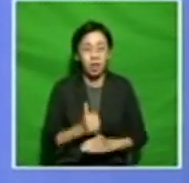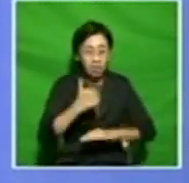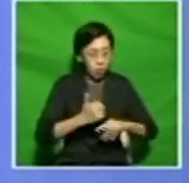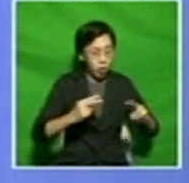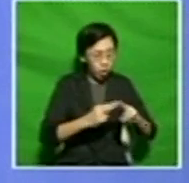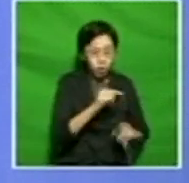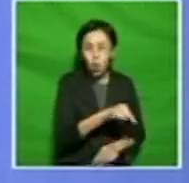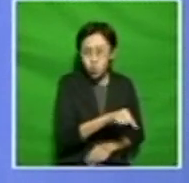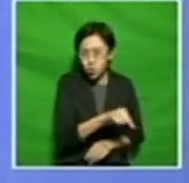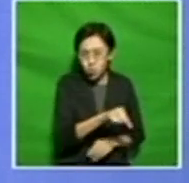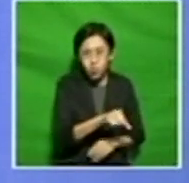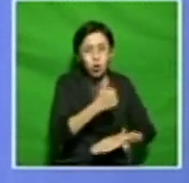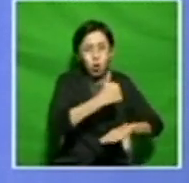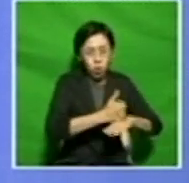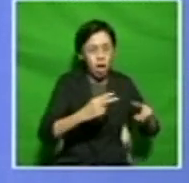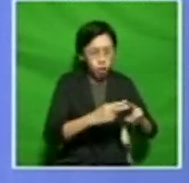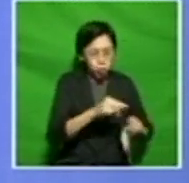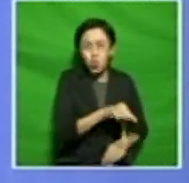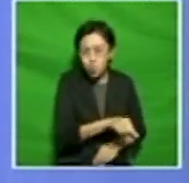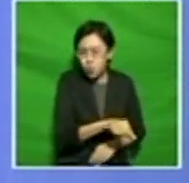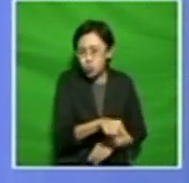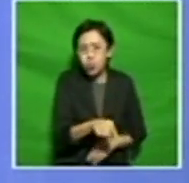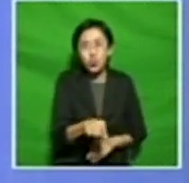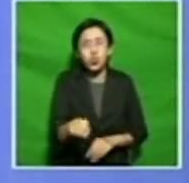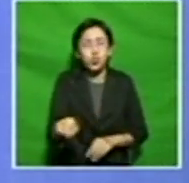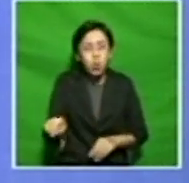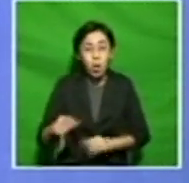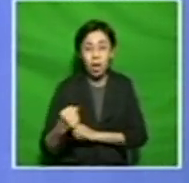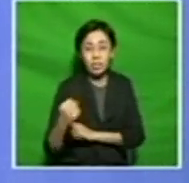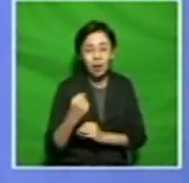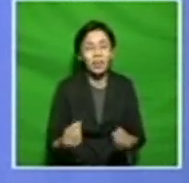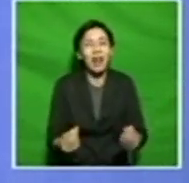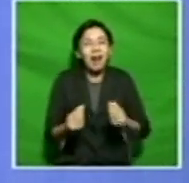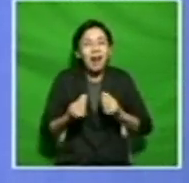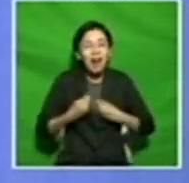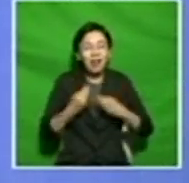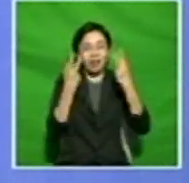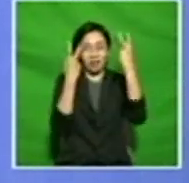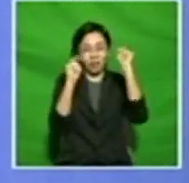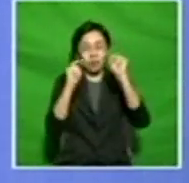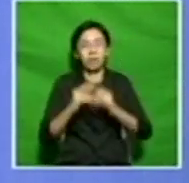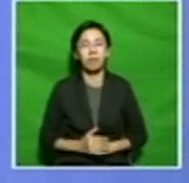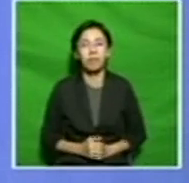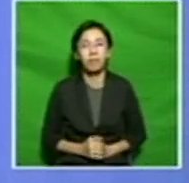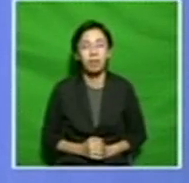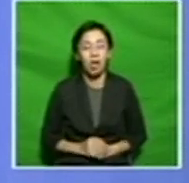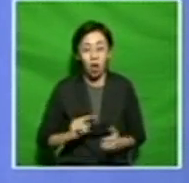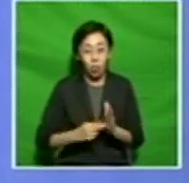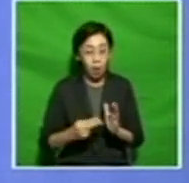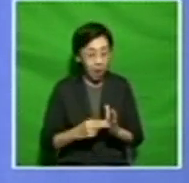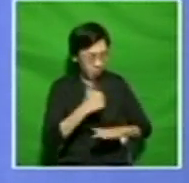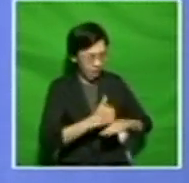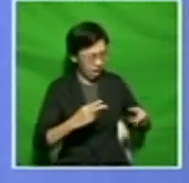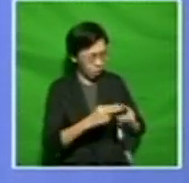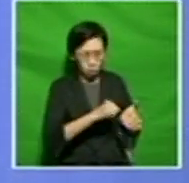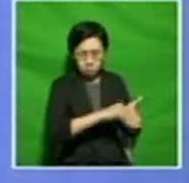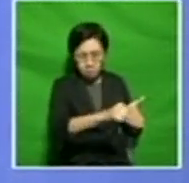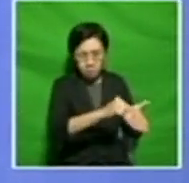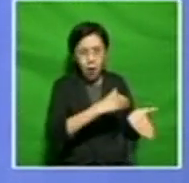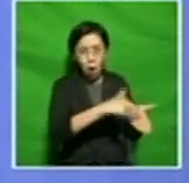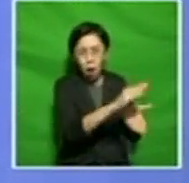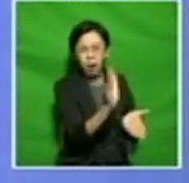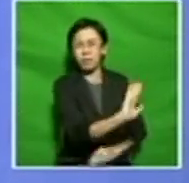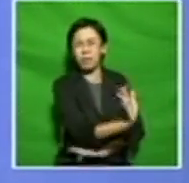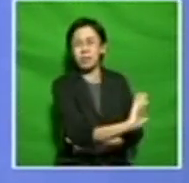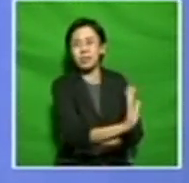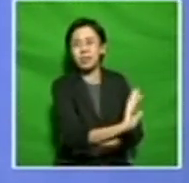ก็ยังคงเป็นเจ้ากระทรวงอยู่อย่างเดิมไม่ได้หมายความว่าปลดรัฐมนตรีหรือให้รัฐมนตรีพ้นจากต